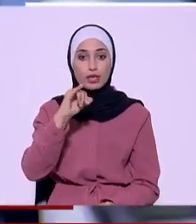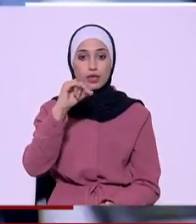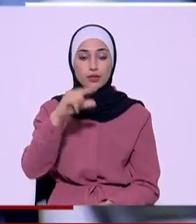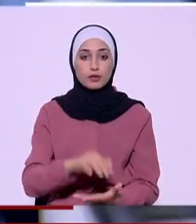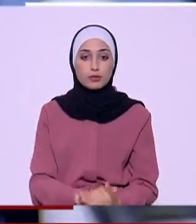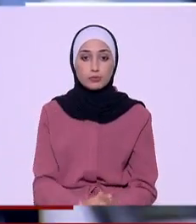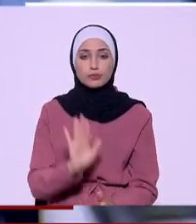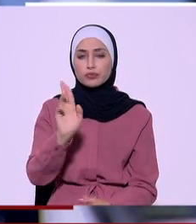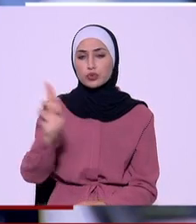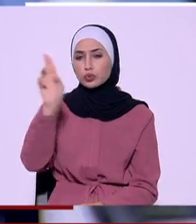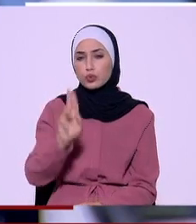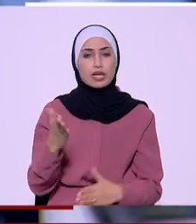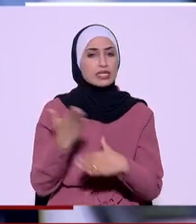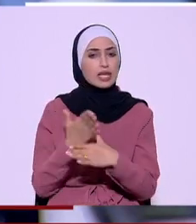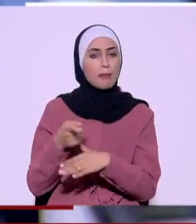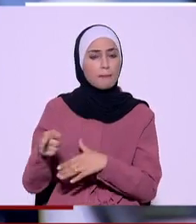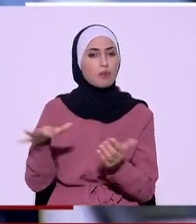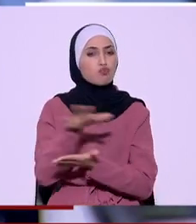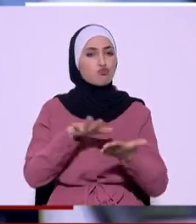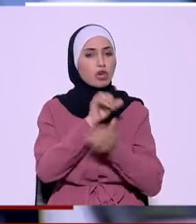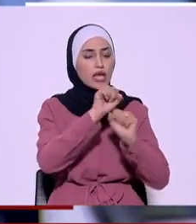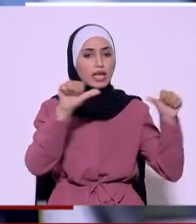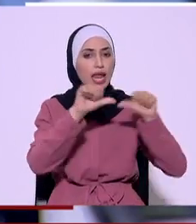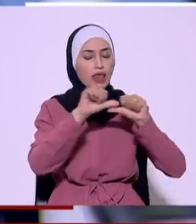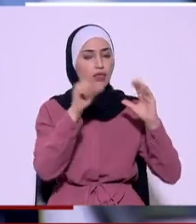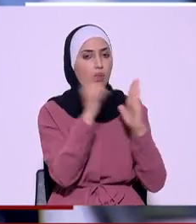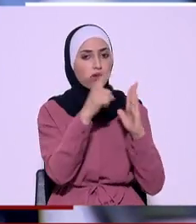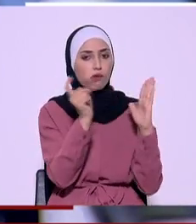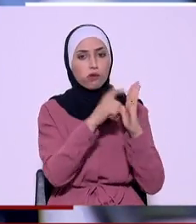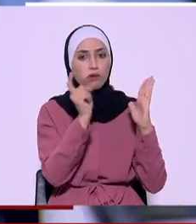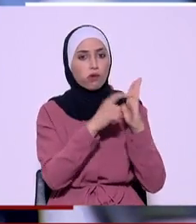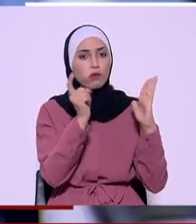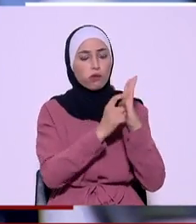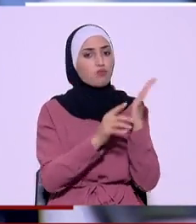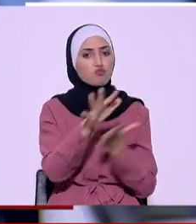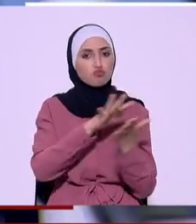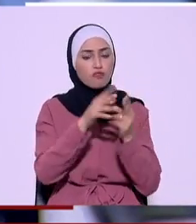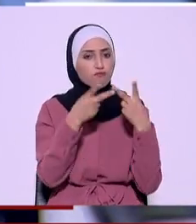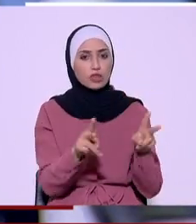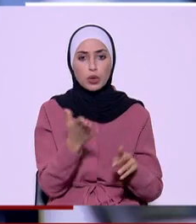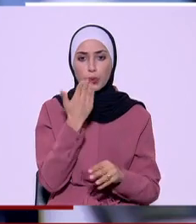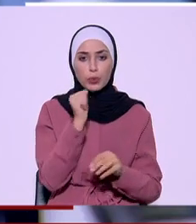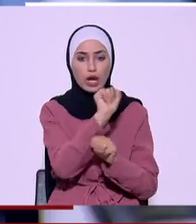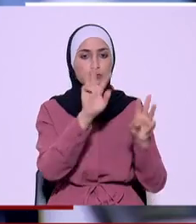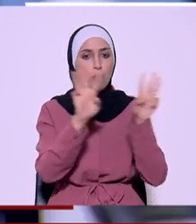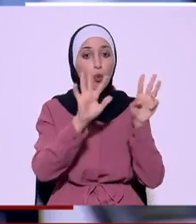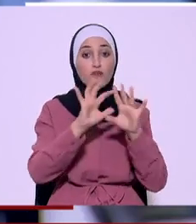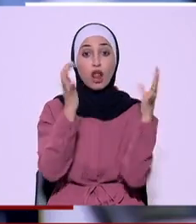هي الأسباب الكامنة وراء هذا الخلل الذي وصل إلى العديد من المنصات والمواقع العالمية؟